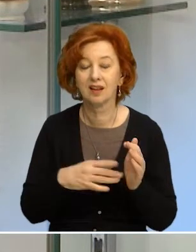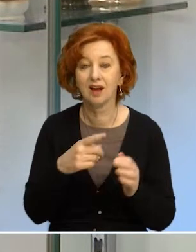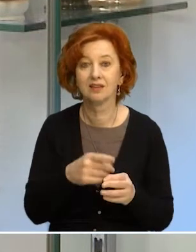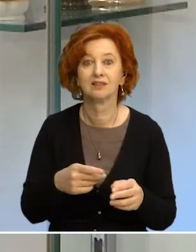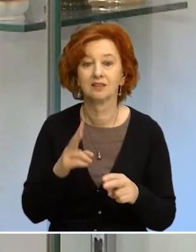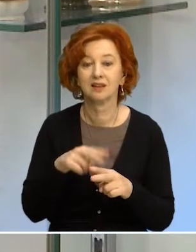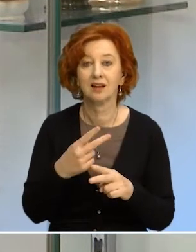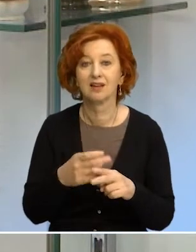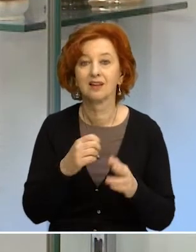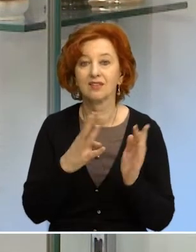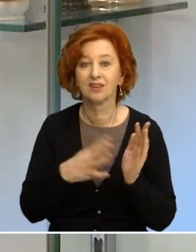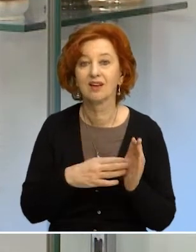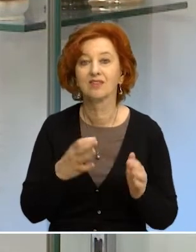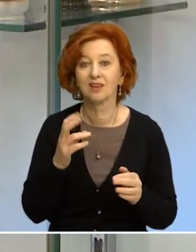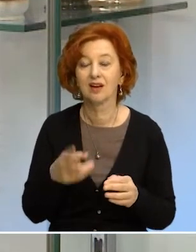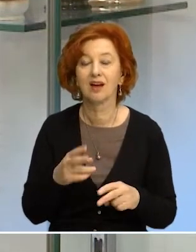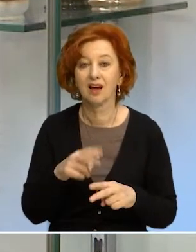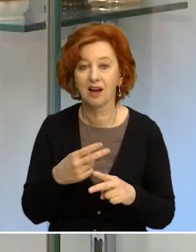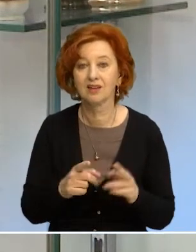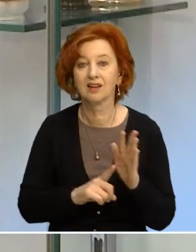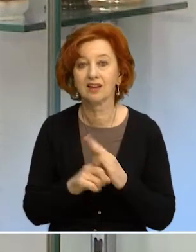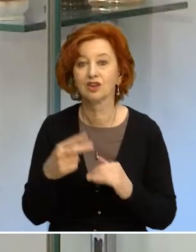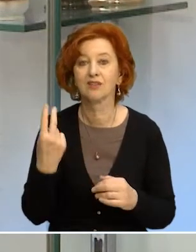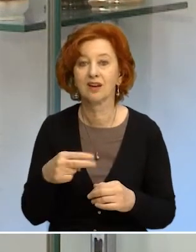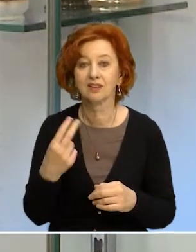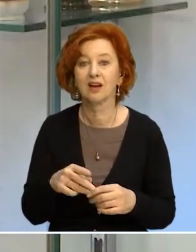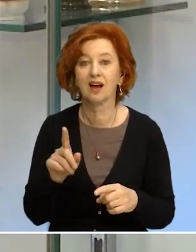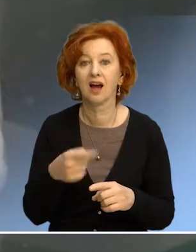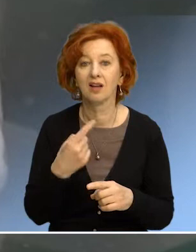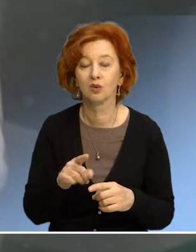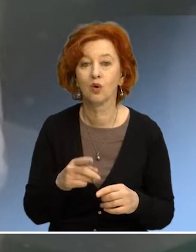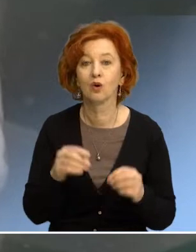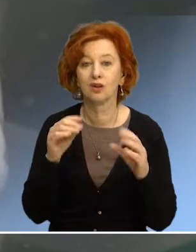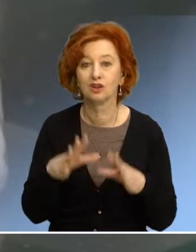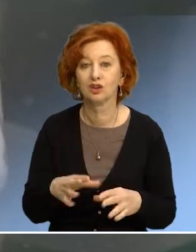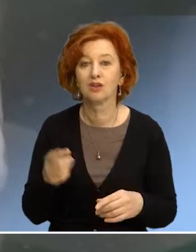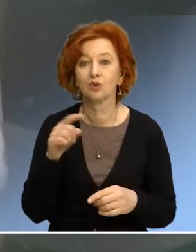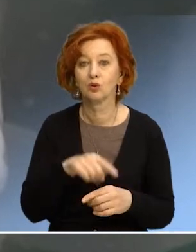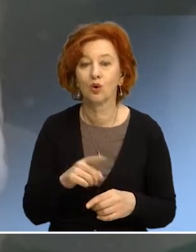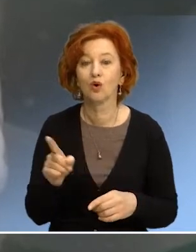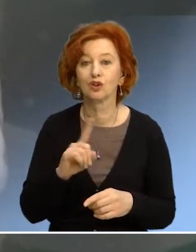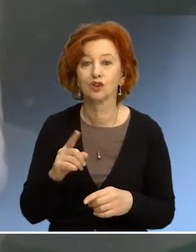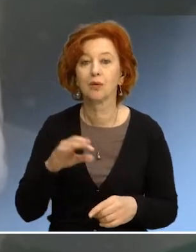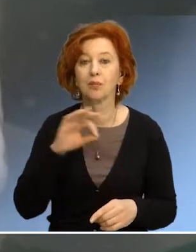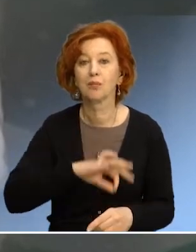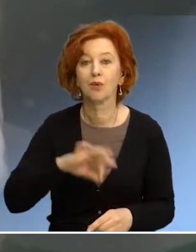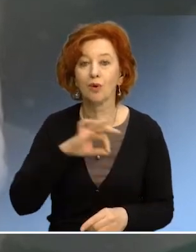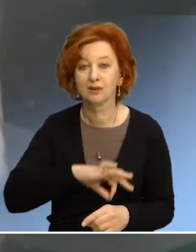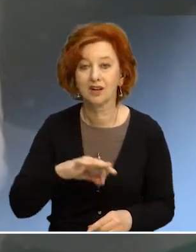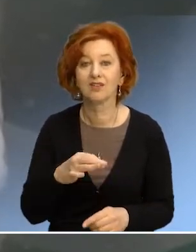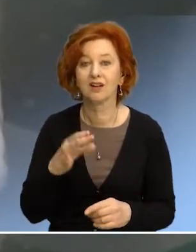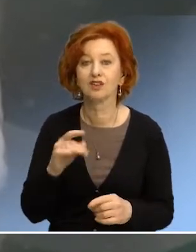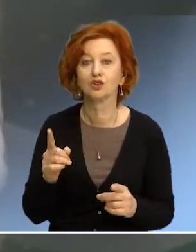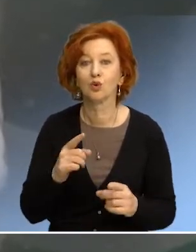19 век, вторая половина, начало 19 века, начало 20 века, который иллюстрирует, в принципе, вот то, чем